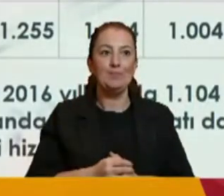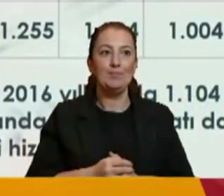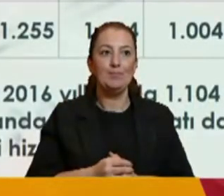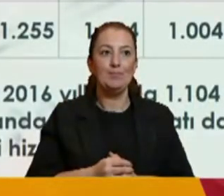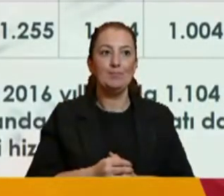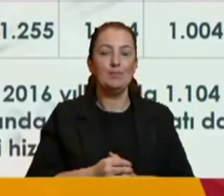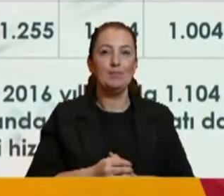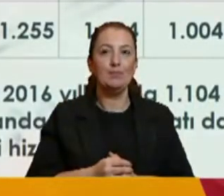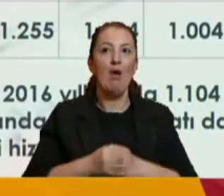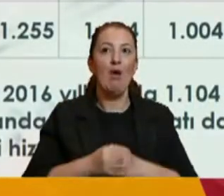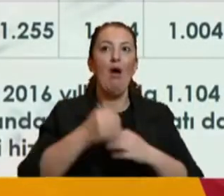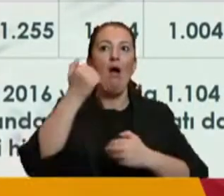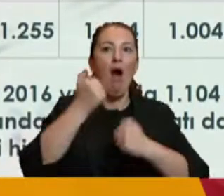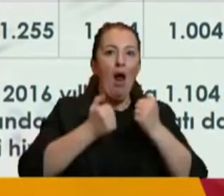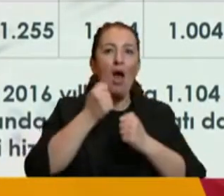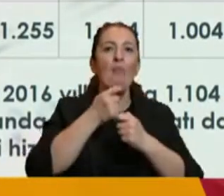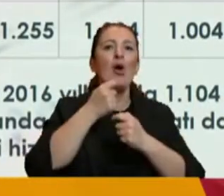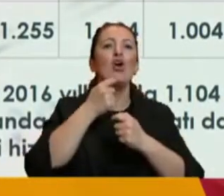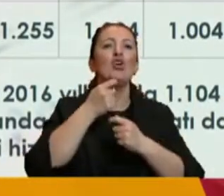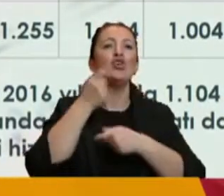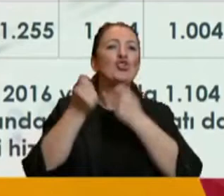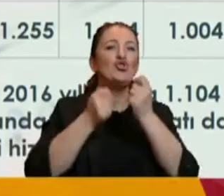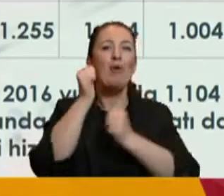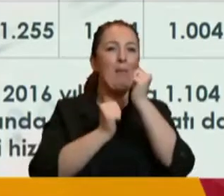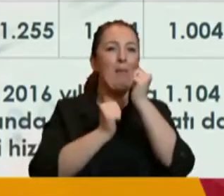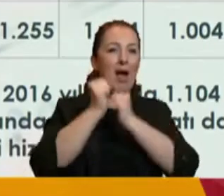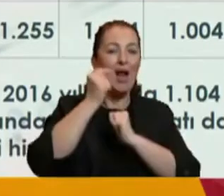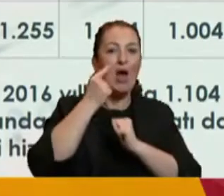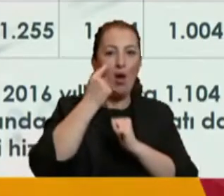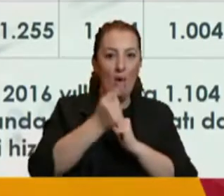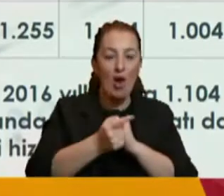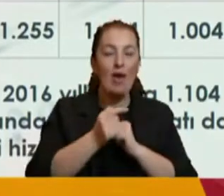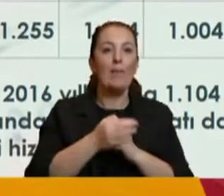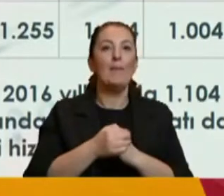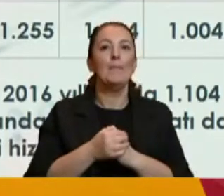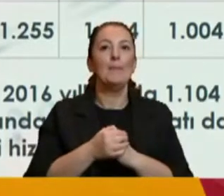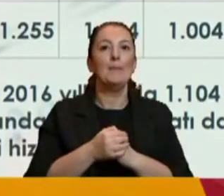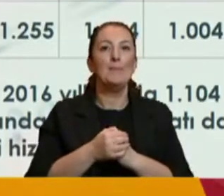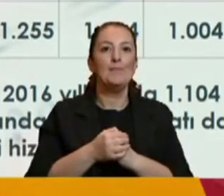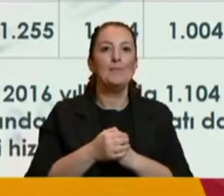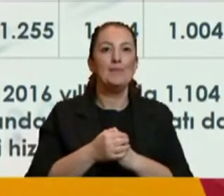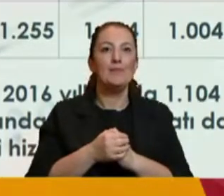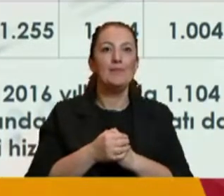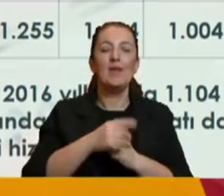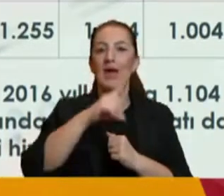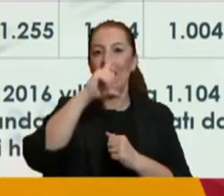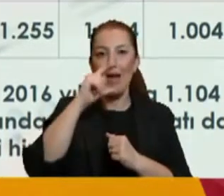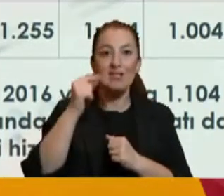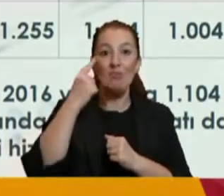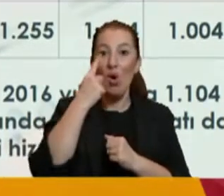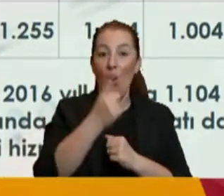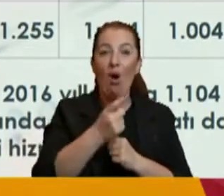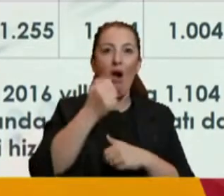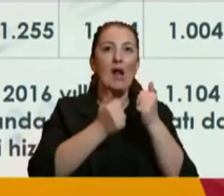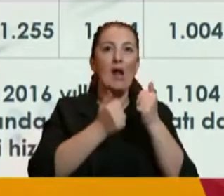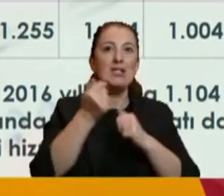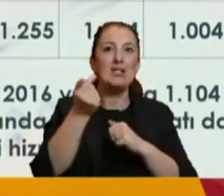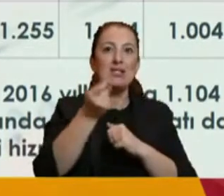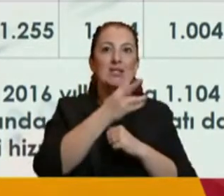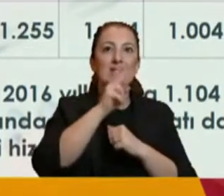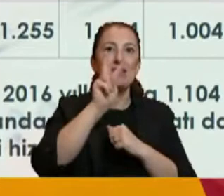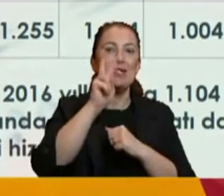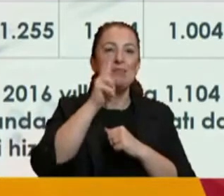araç ve iş makinaları mızın durumuna gelirsek bu resmi araçlarımızın sayısı